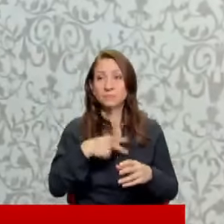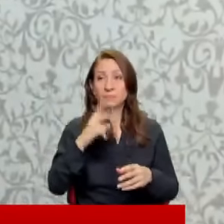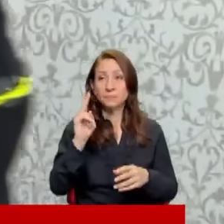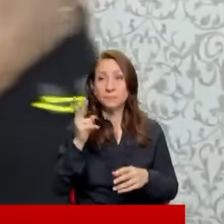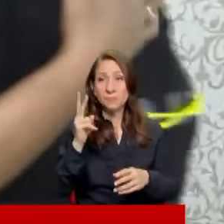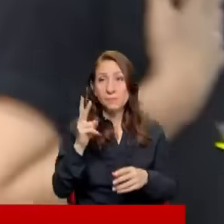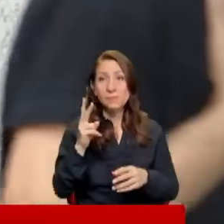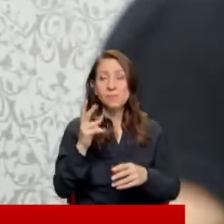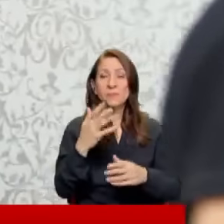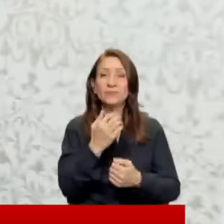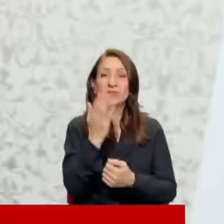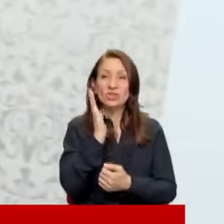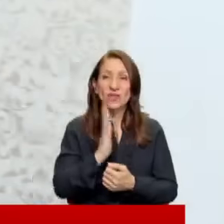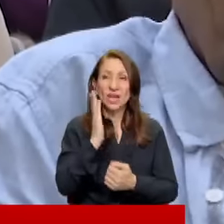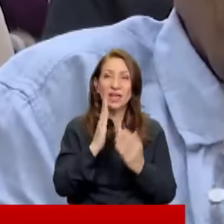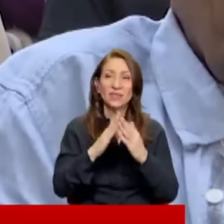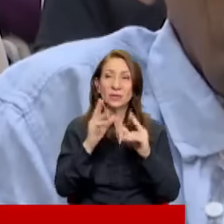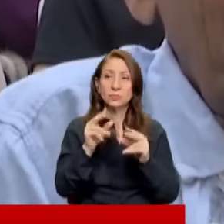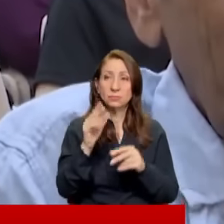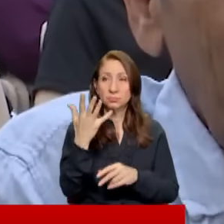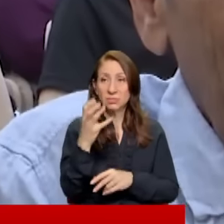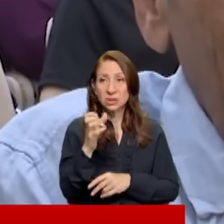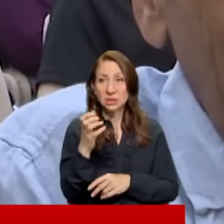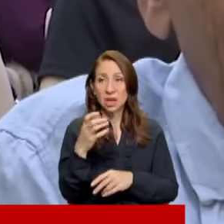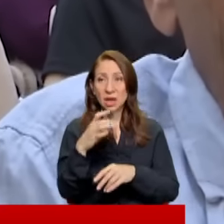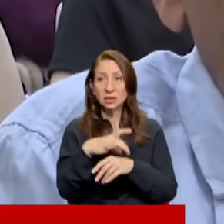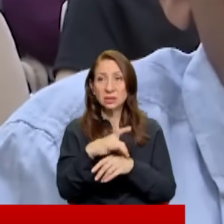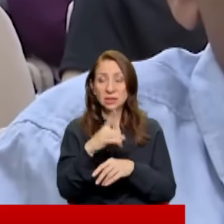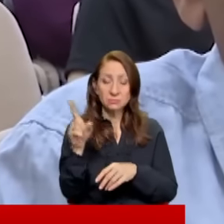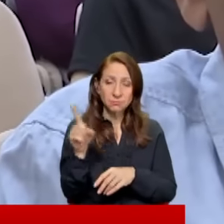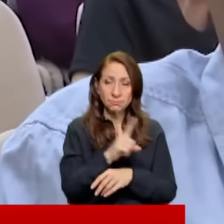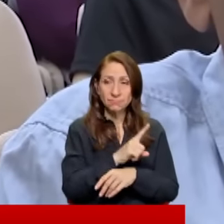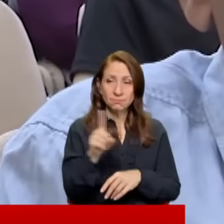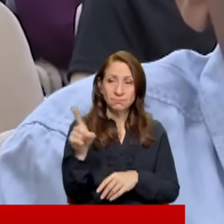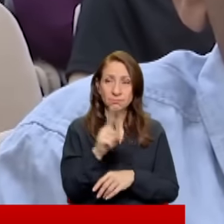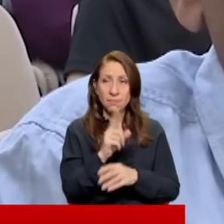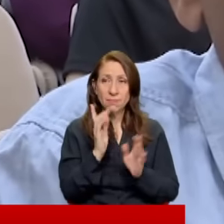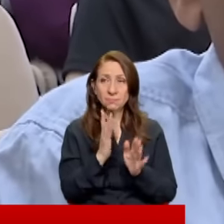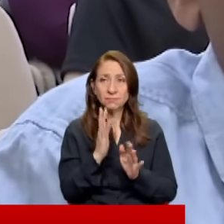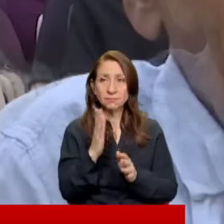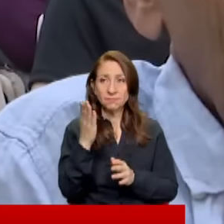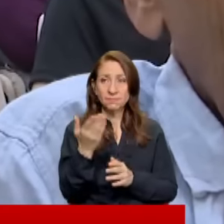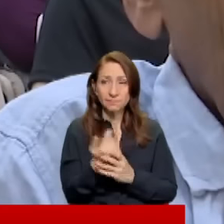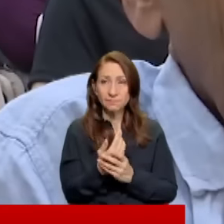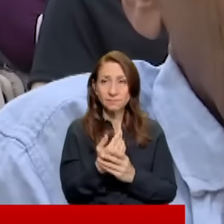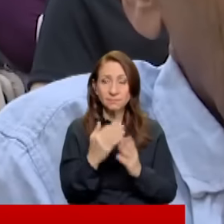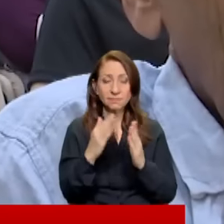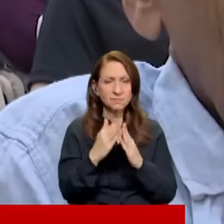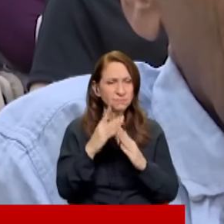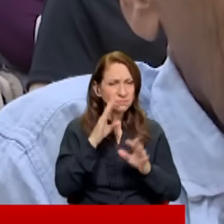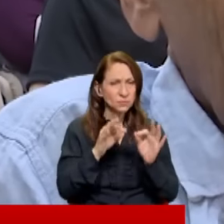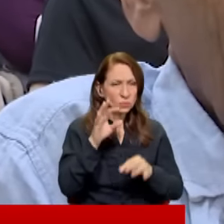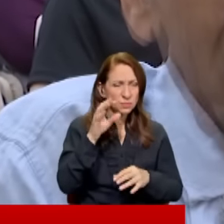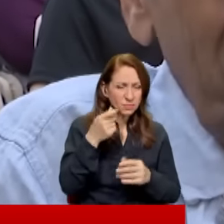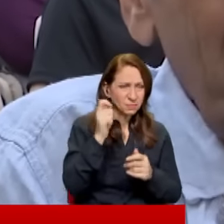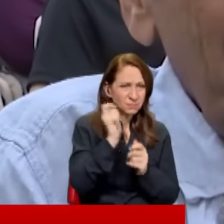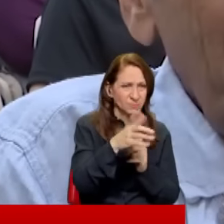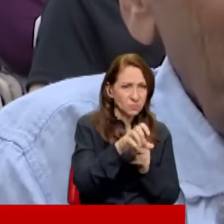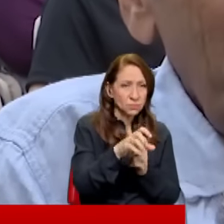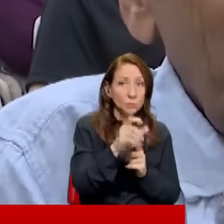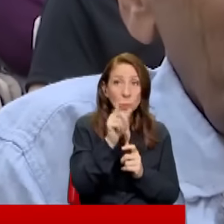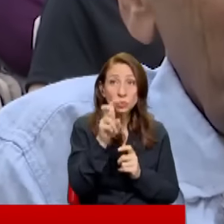Belediyesi'nin Şefkat evinde kalıyorlar 5 aydır da hastanede tedavi devam ediyor bizim evlere baktık tutamadık